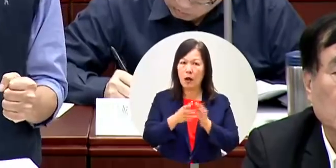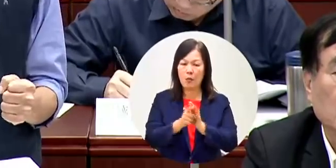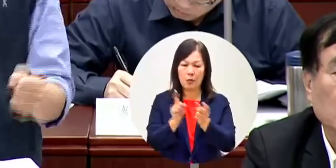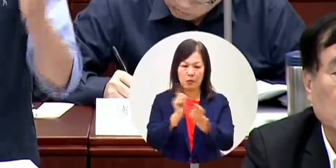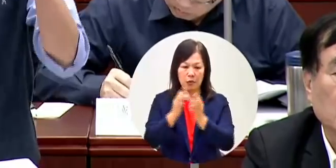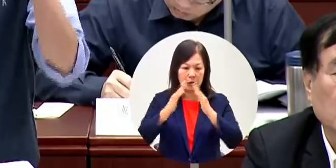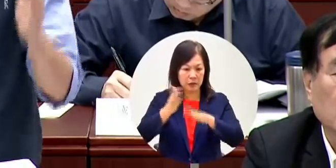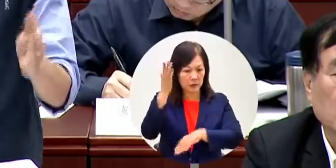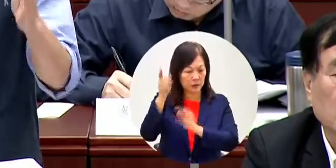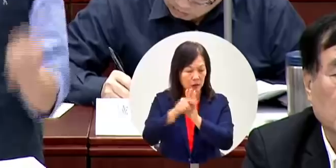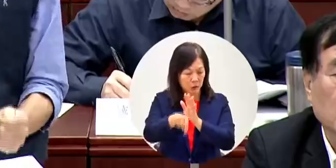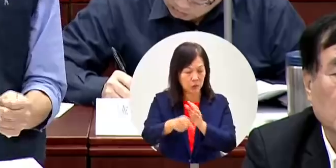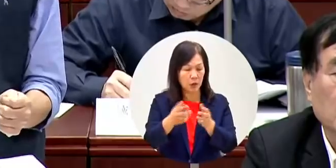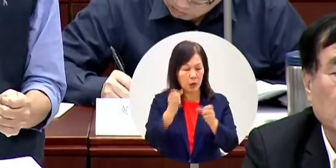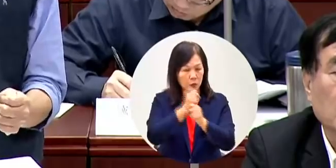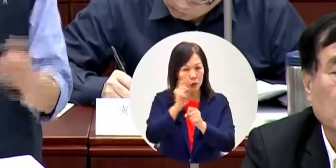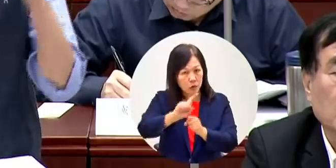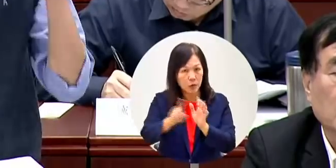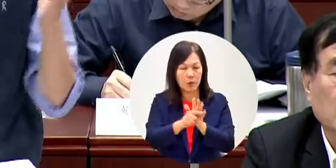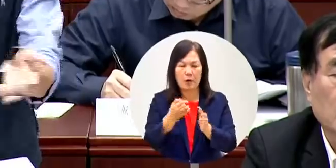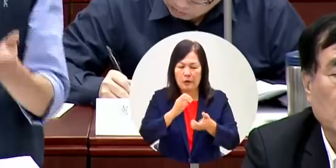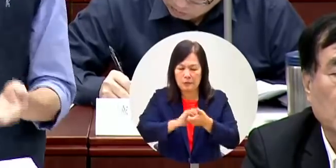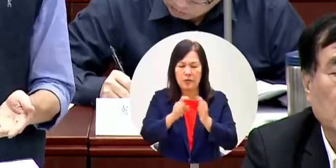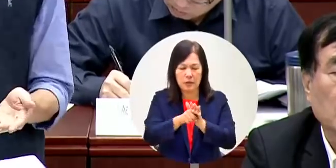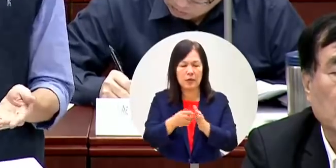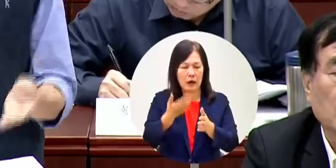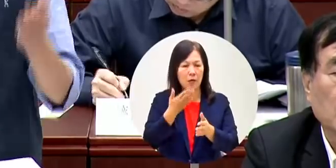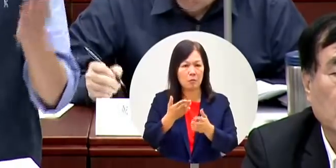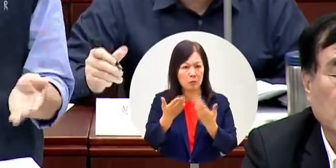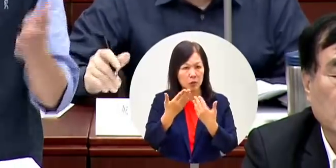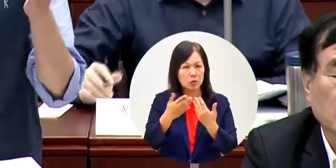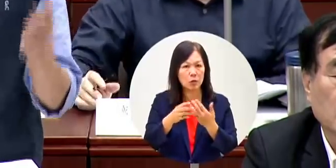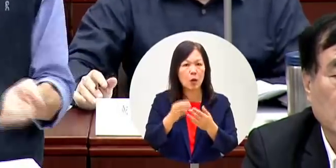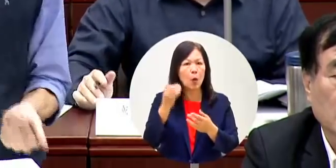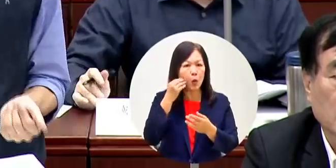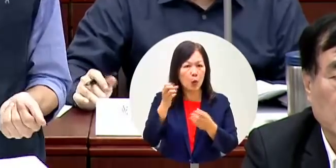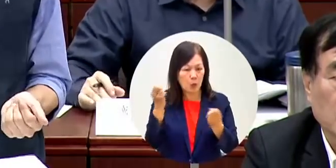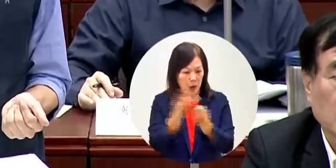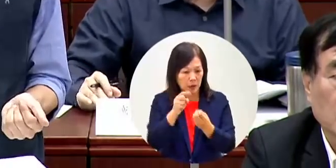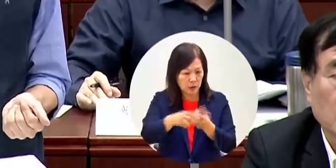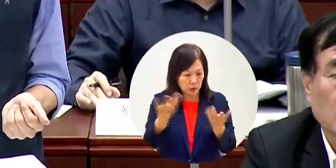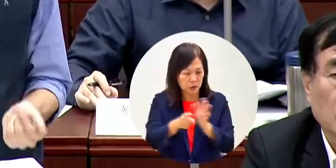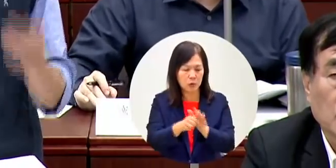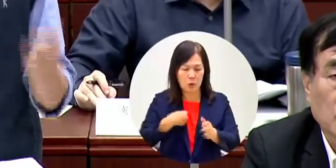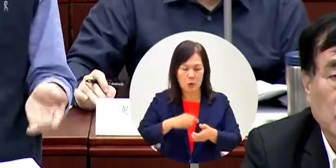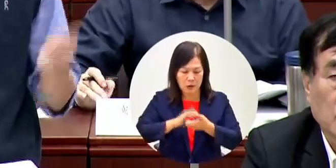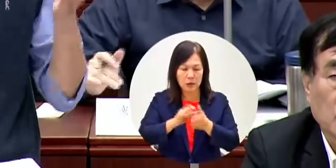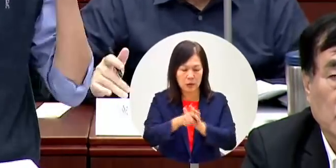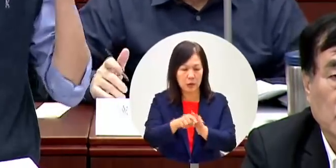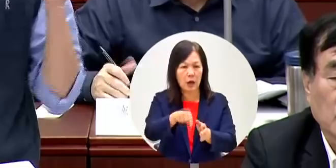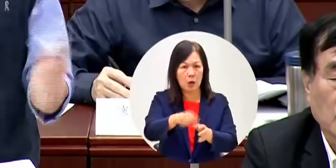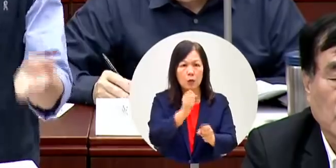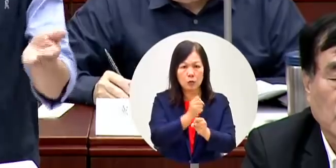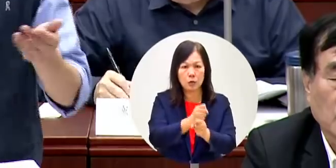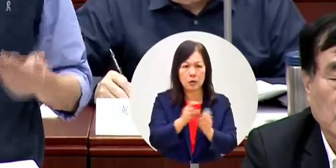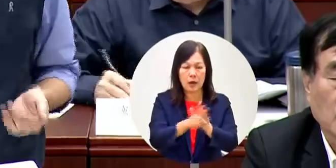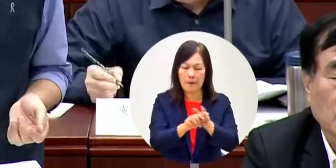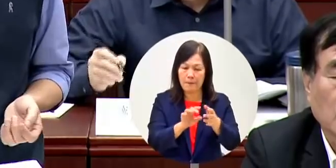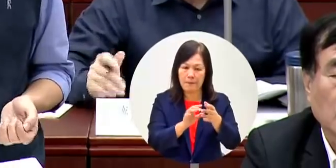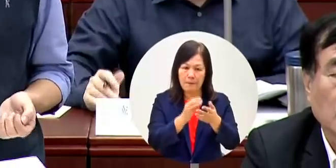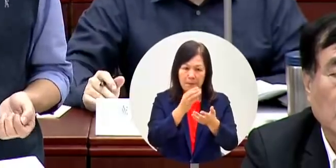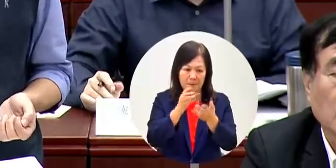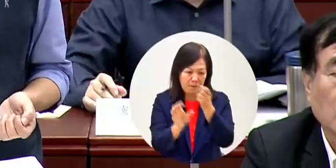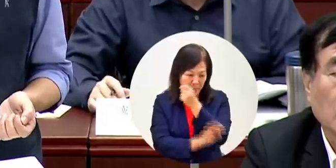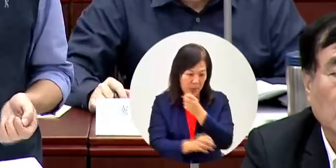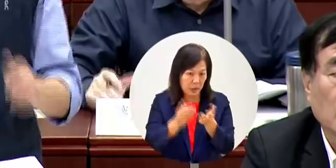力，除非发现到明确事情，我们就会动手。既然除弊只有1%，所以除弊的下手一定会